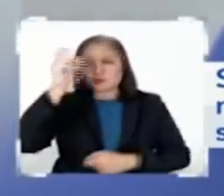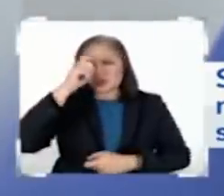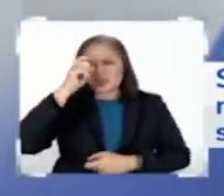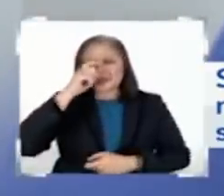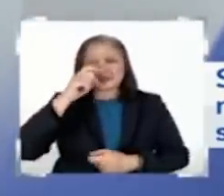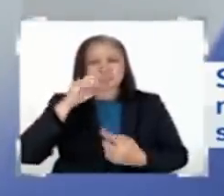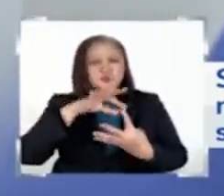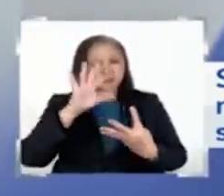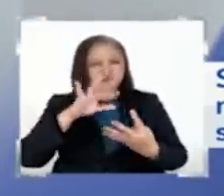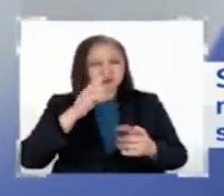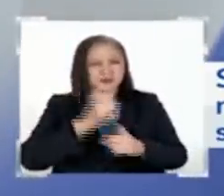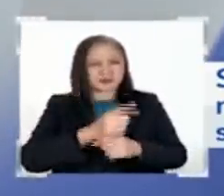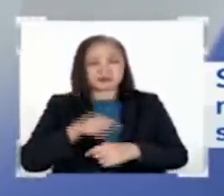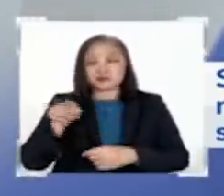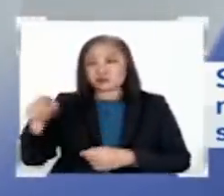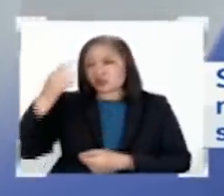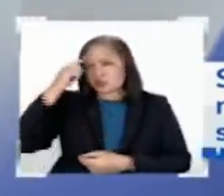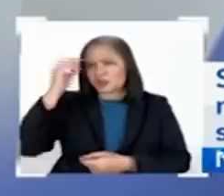ba kayo na